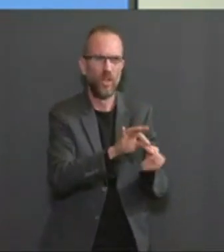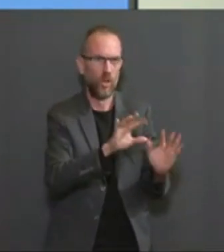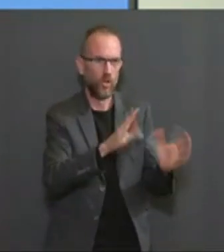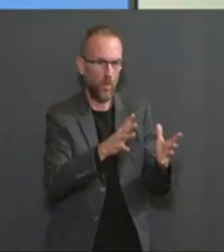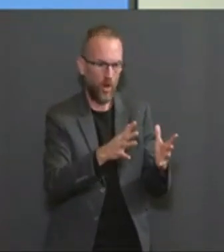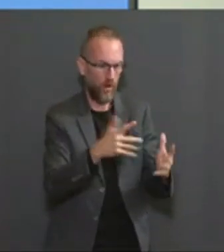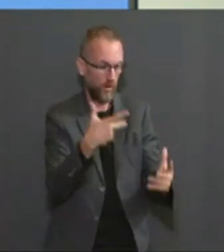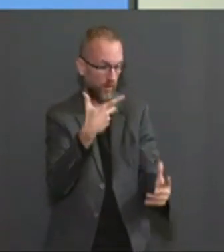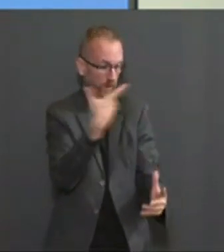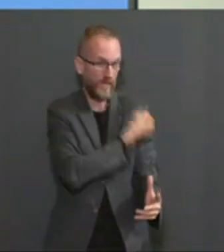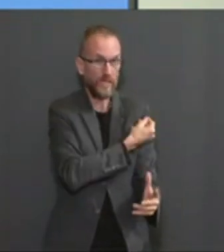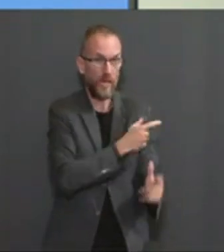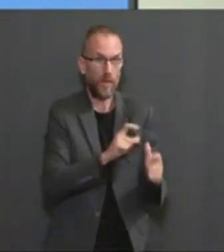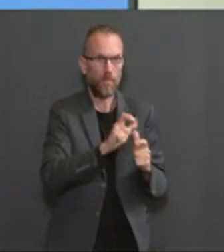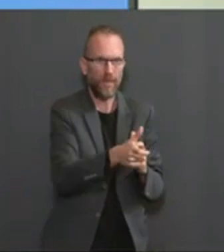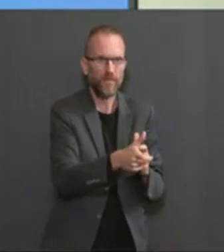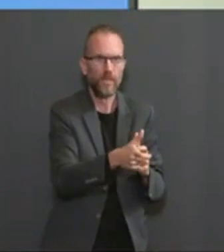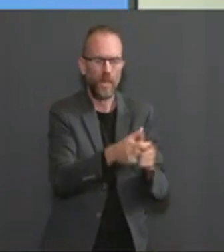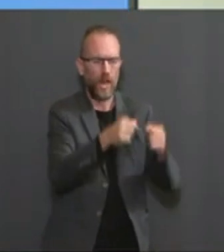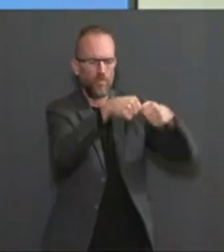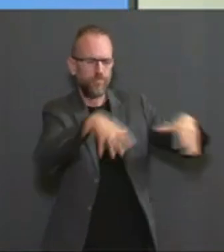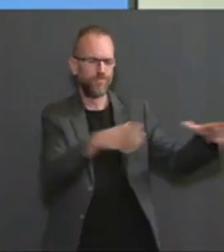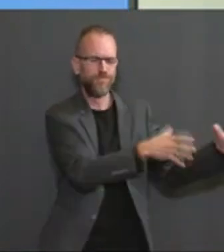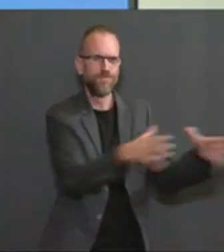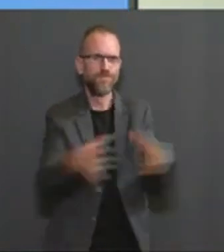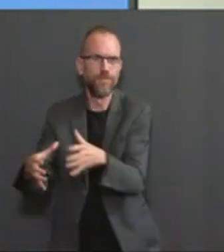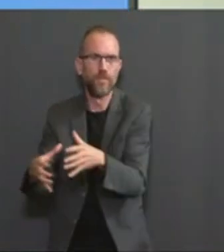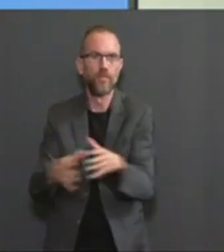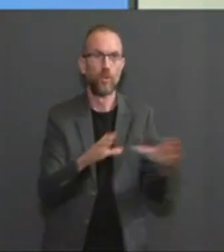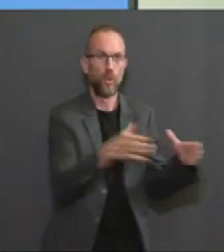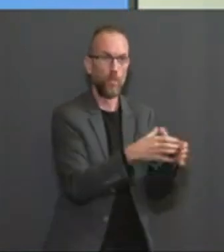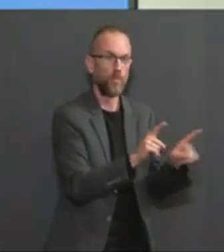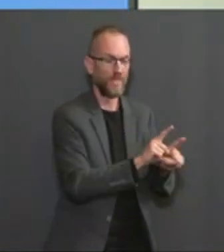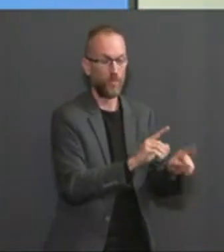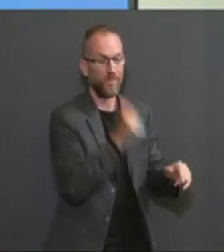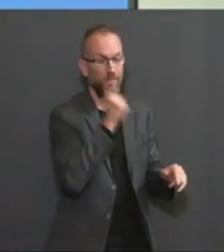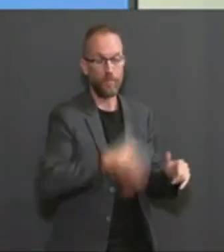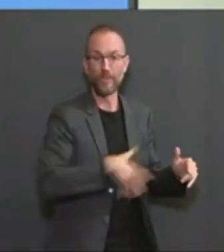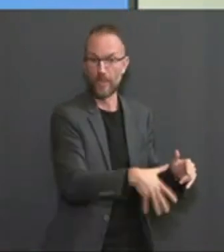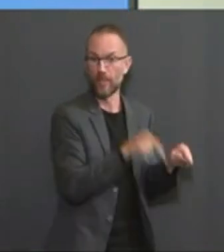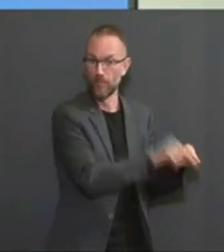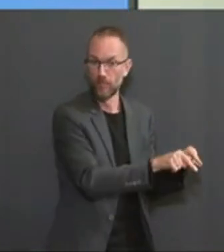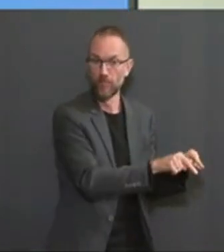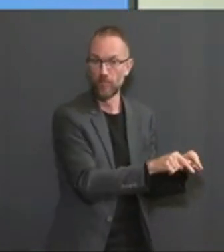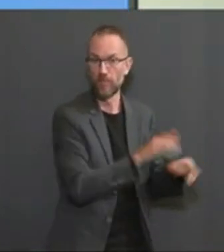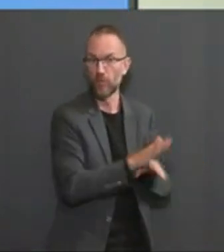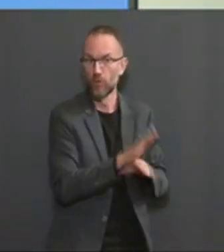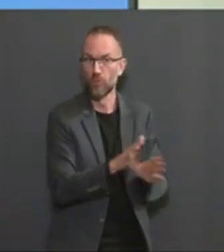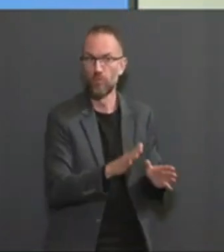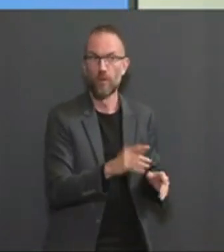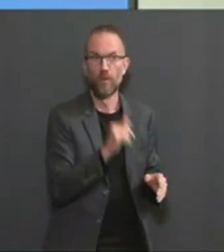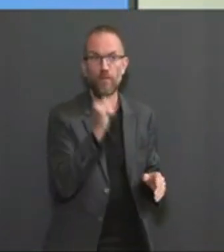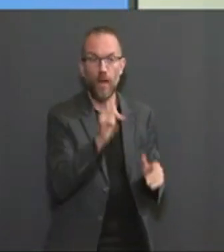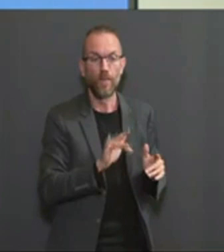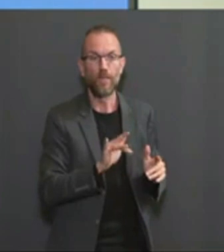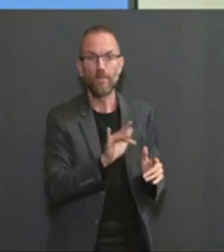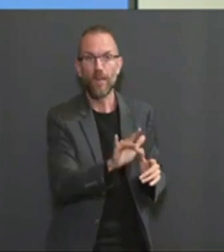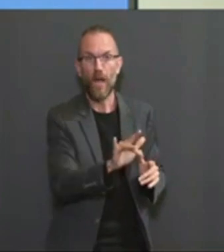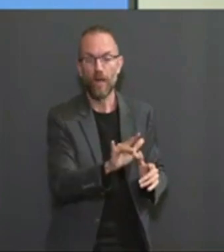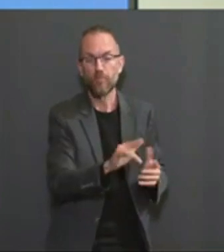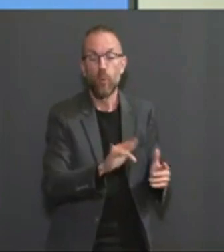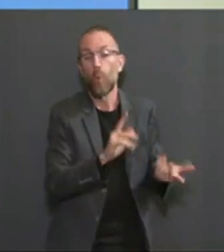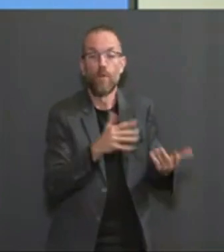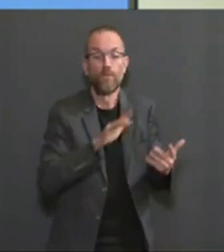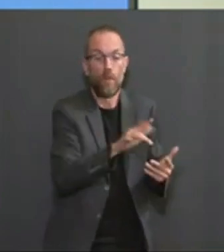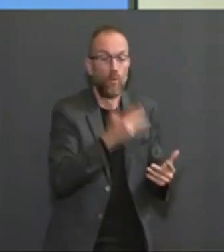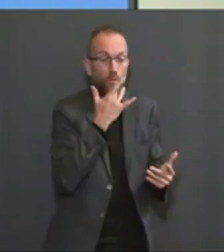sous-groupes. Par exemple, actuellement, chez les femmes enceintes, ou chez les femmes qui pourraient être enceintes dans les mois qui suivent, nous avons